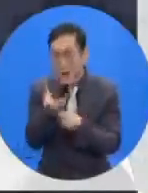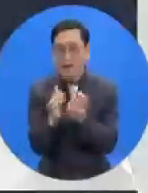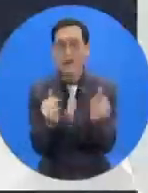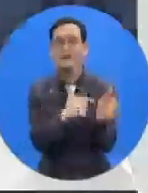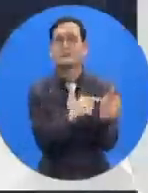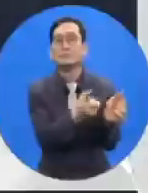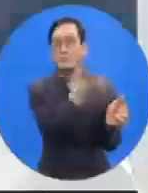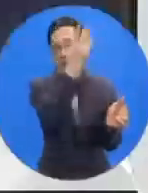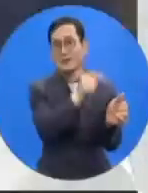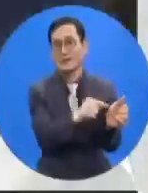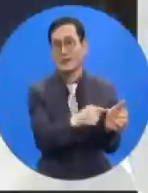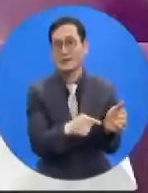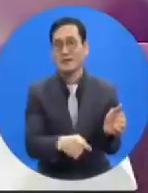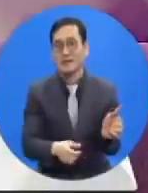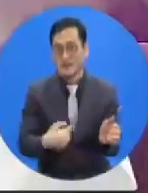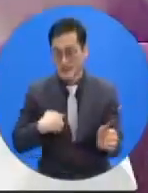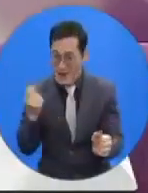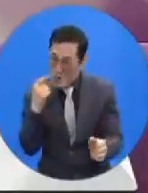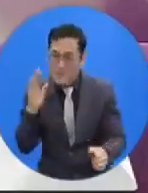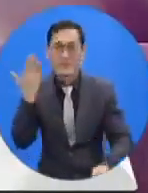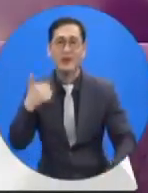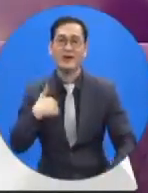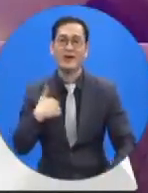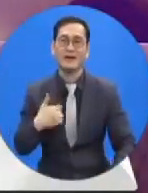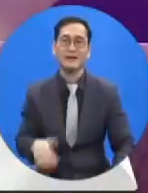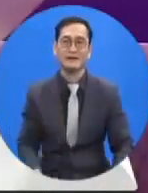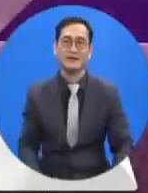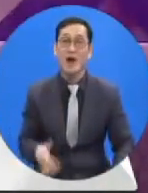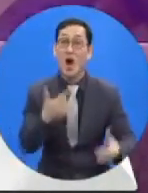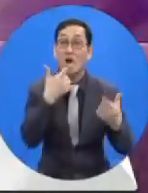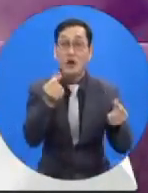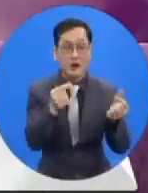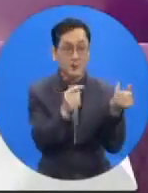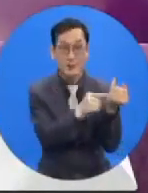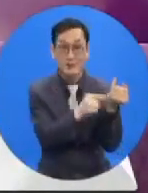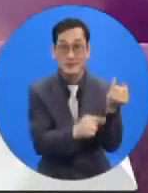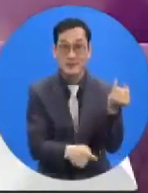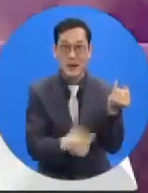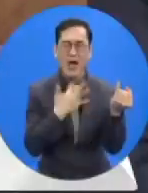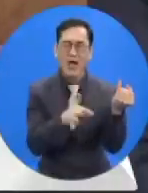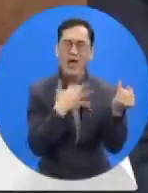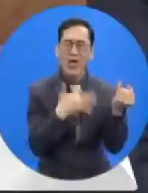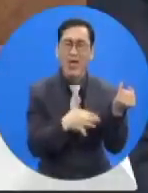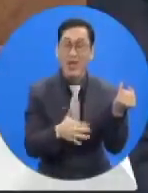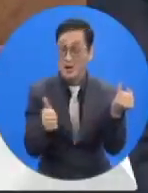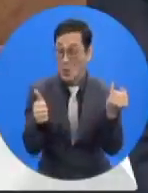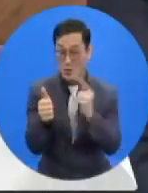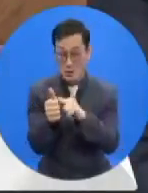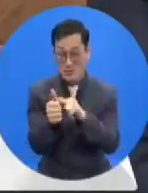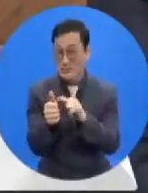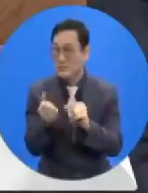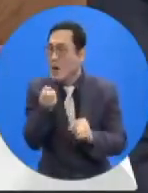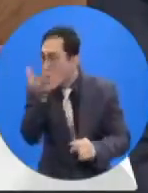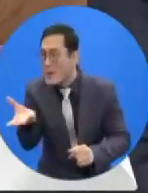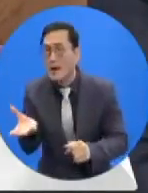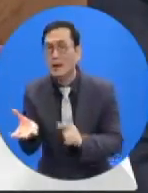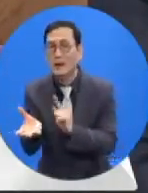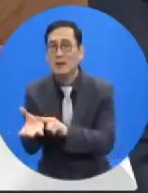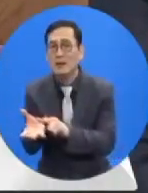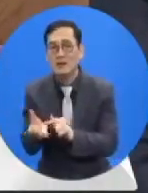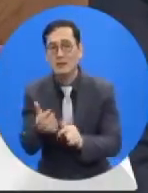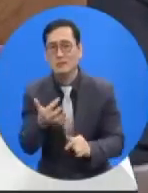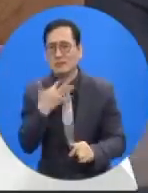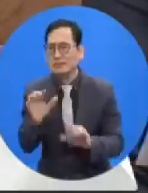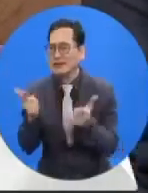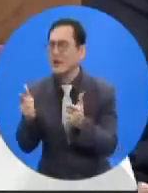씨 혐의에도 영향을 미친다라는 거예요? 재판에도? 결정적으로 영향을 갖다가 미치는 거고 이번 진술이 정경심 교수가 뭐라고 이야기했냐면